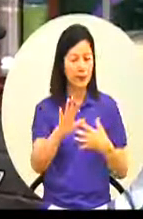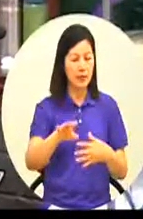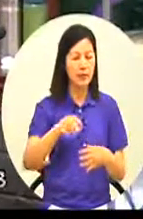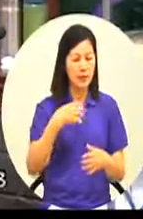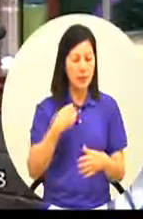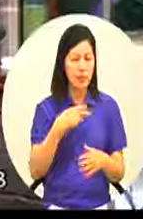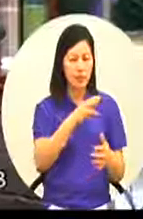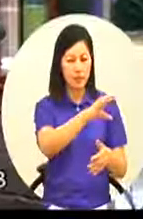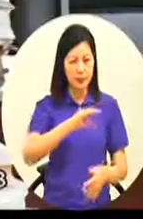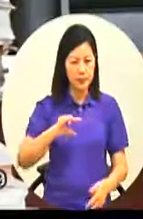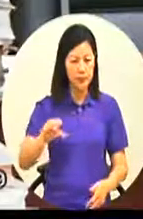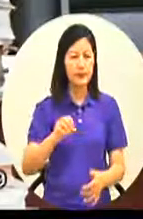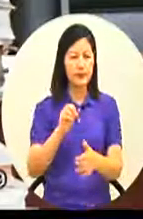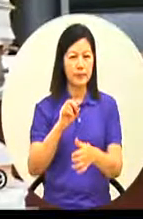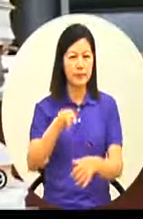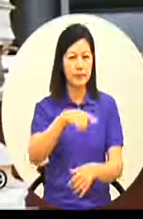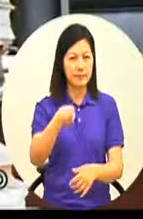下。